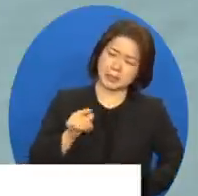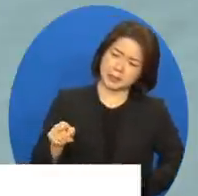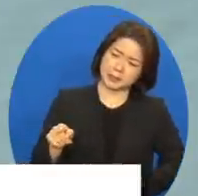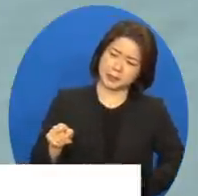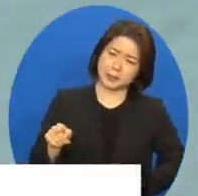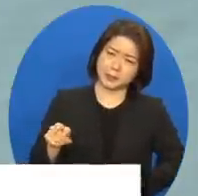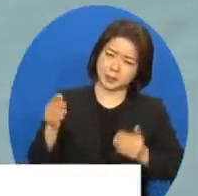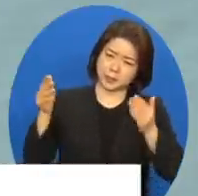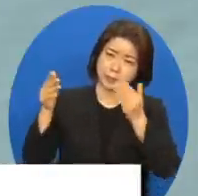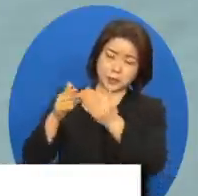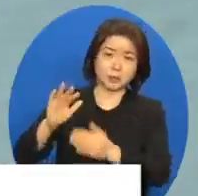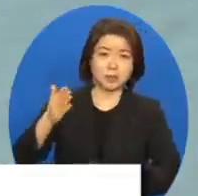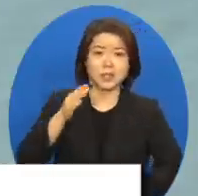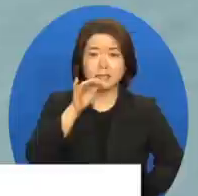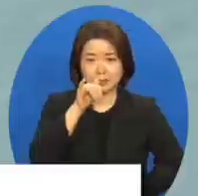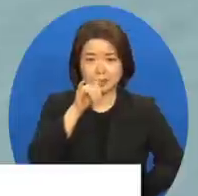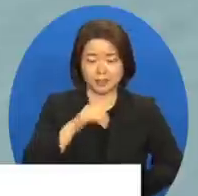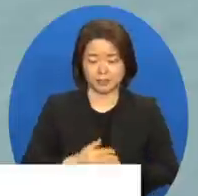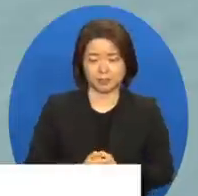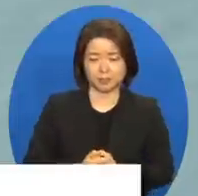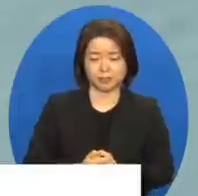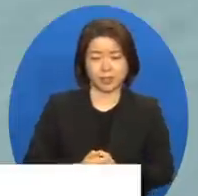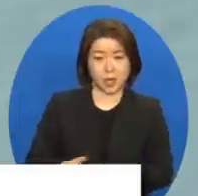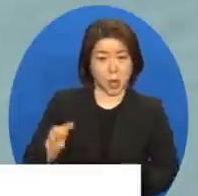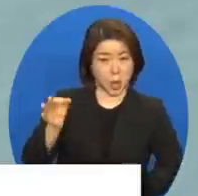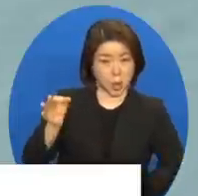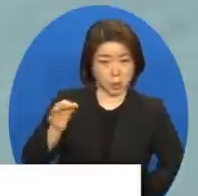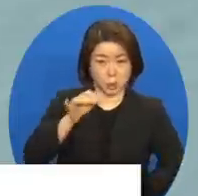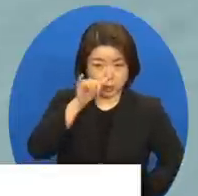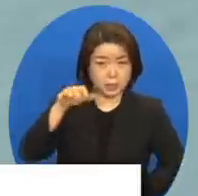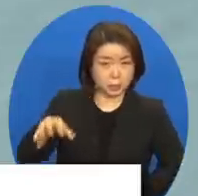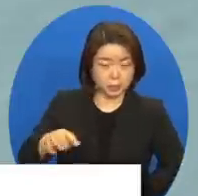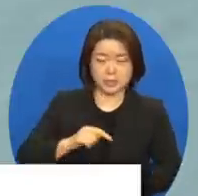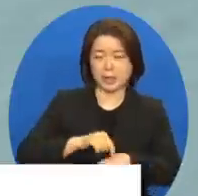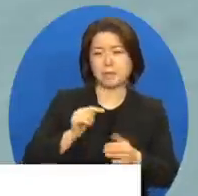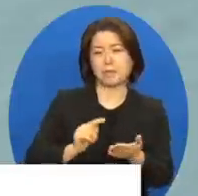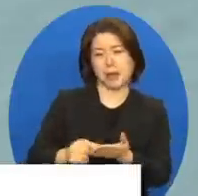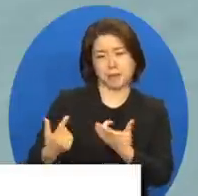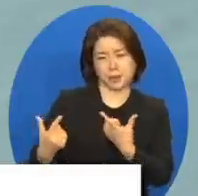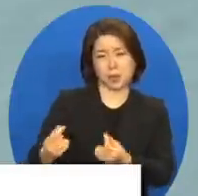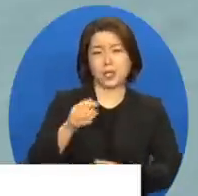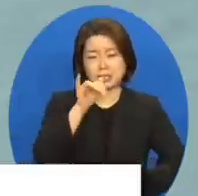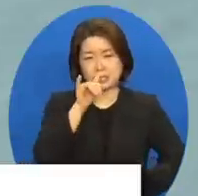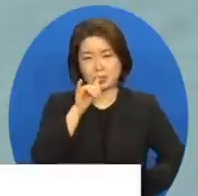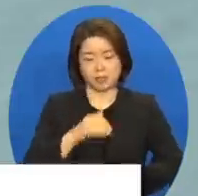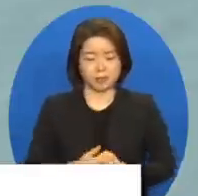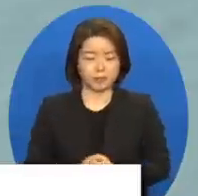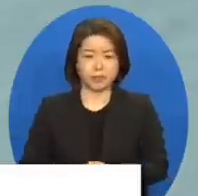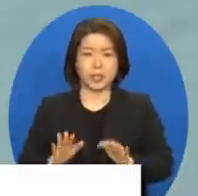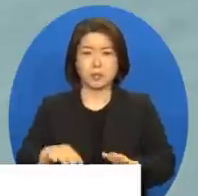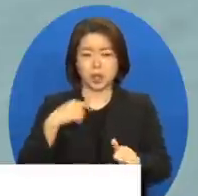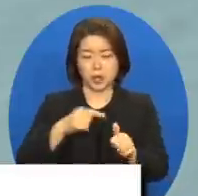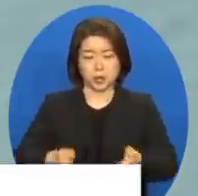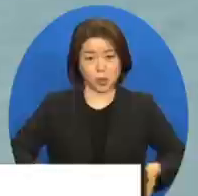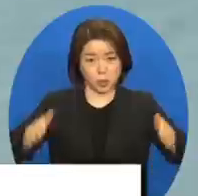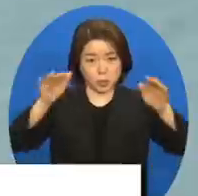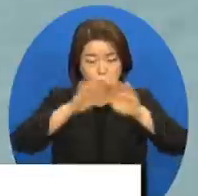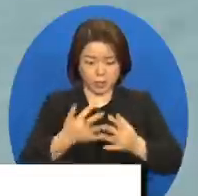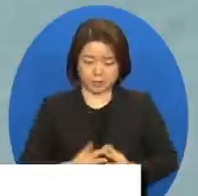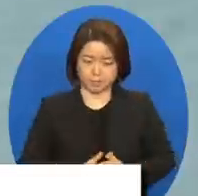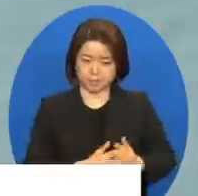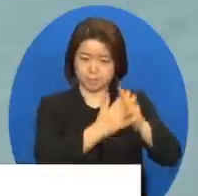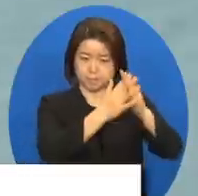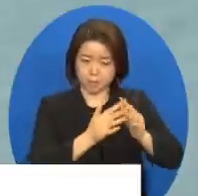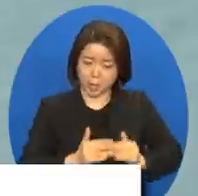하는 거죠. 물질이 있는 곳에 마음이 있다고 그랬는데 이번에 교육관 건축을 진행하다 보니까